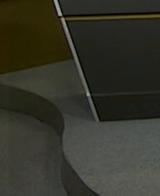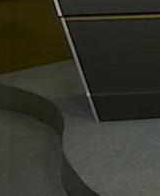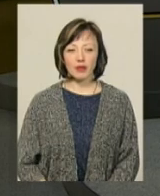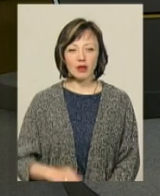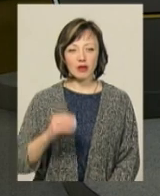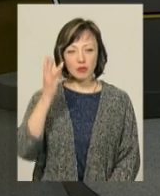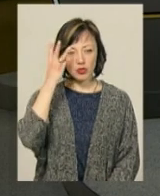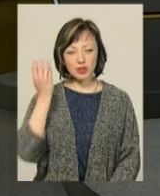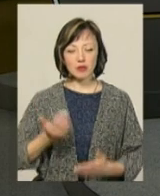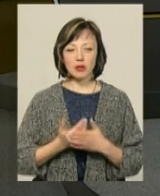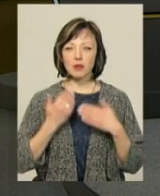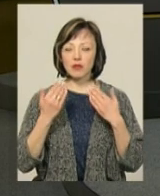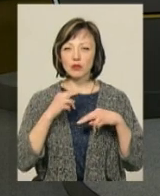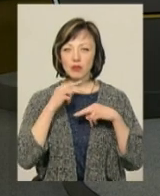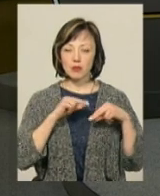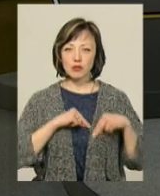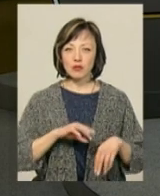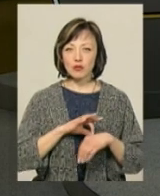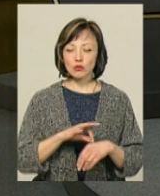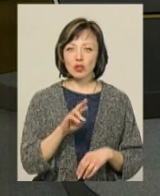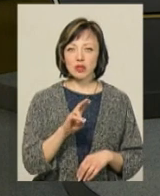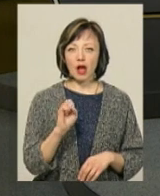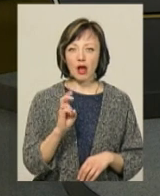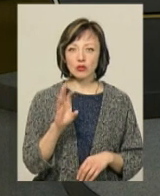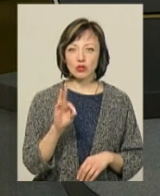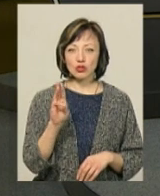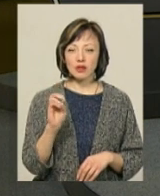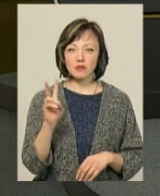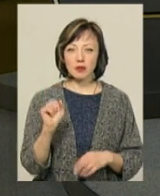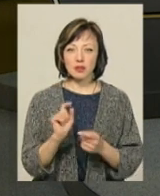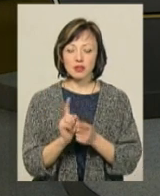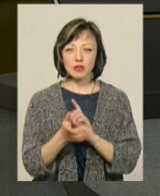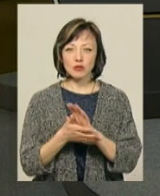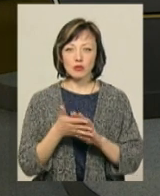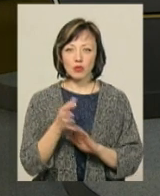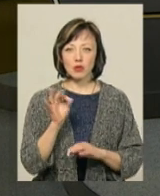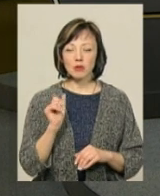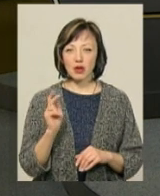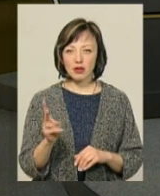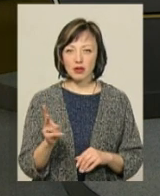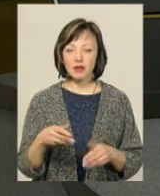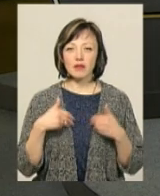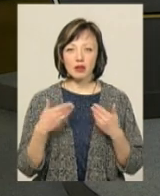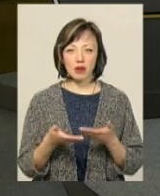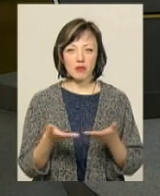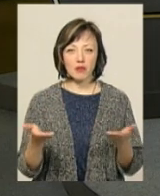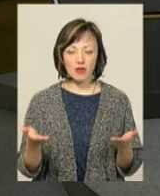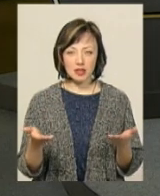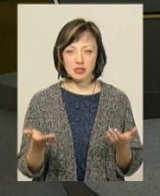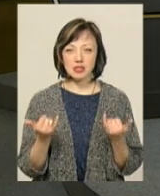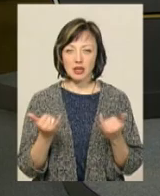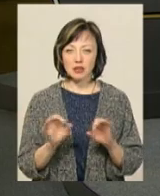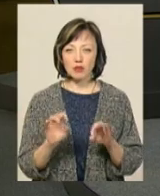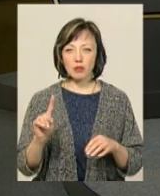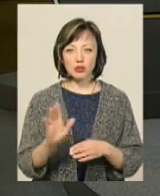Подільська панорама до вашої уваги. В студії для вас працюють ведуча Ярослава Антошевська, перекладач на жестову мову Ольга Рибак. Ми вітаємо вас. І